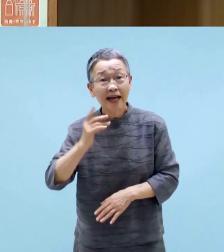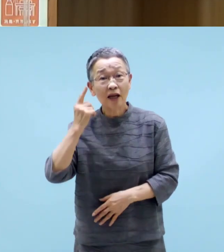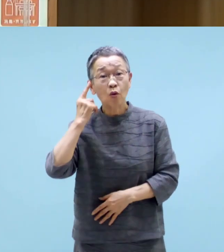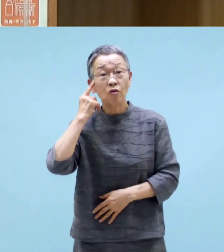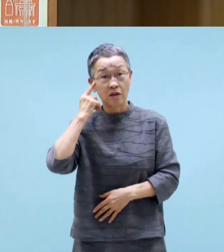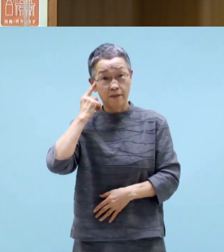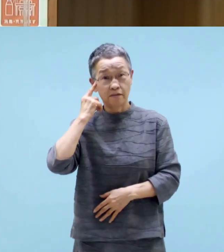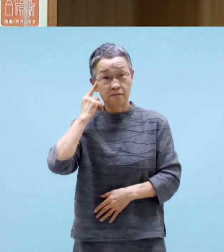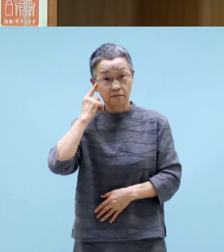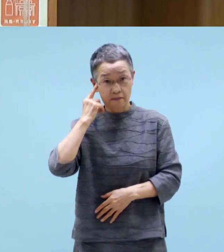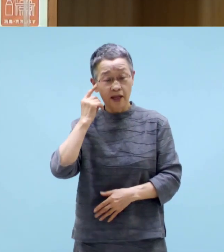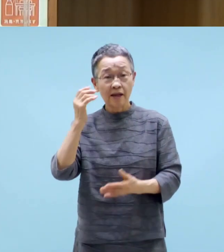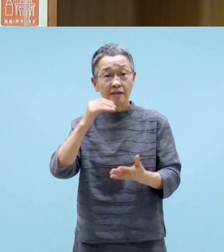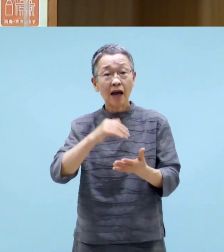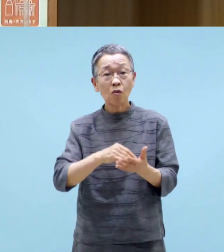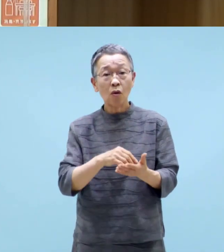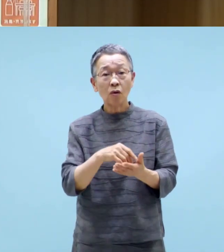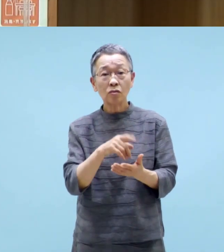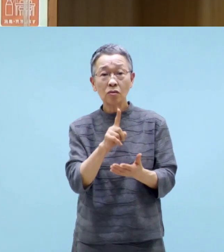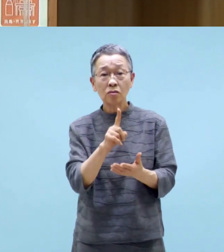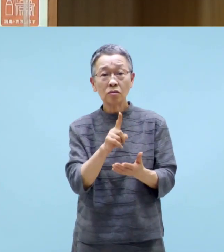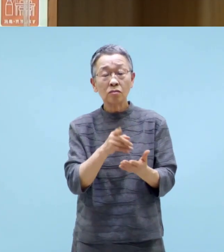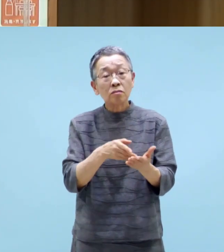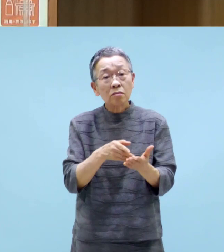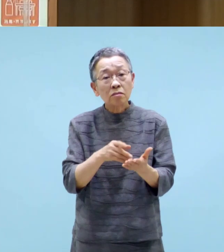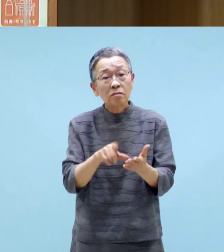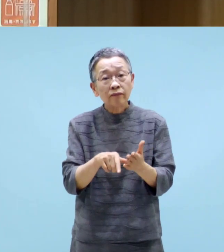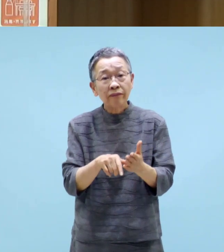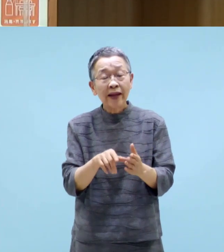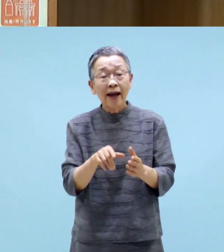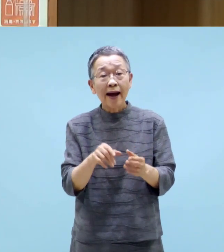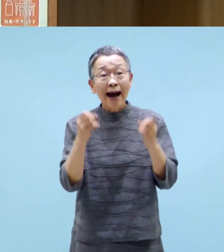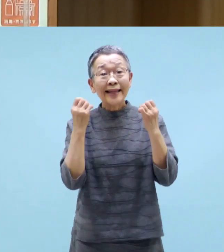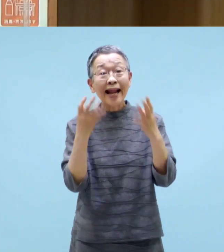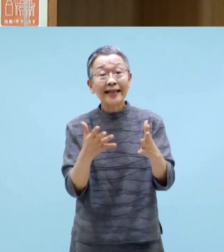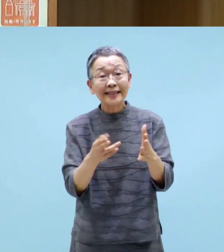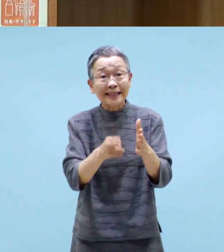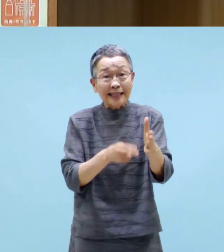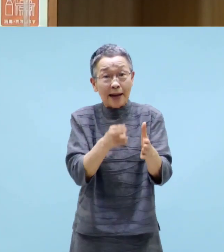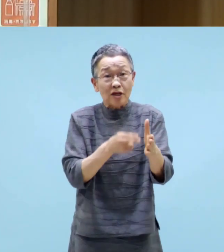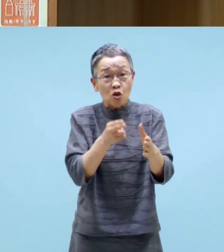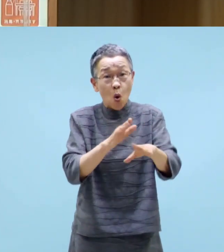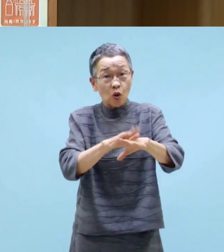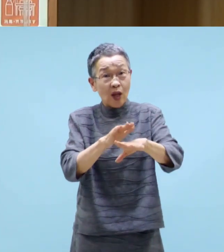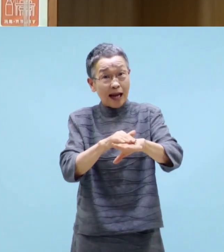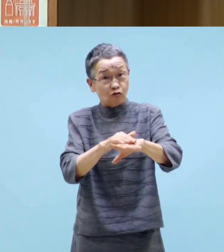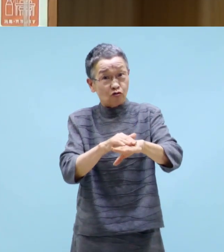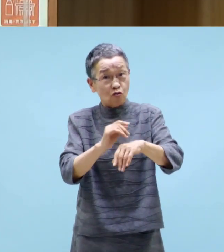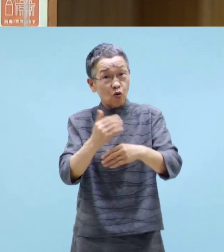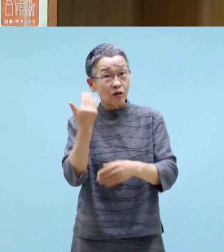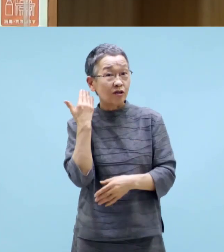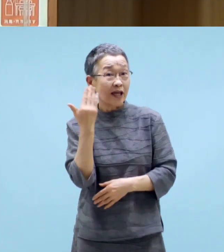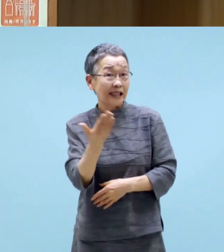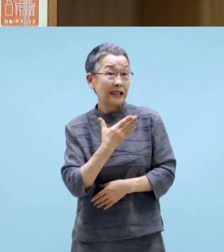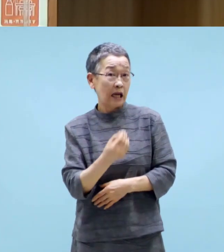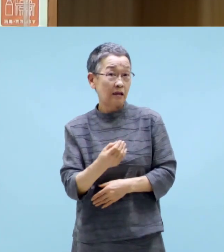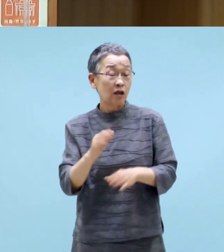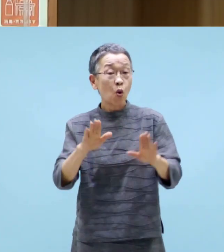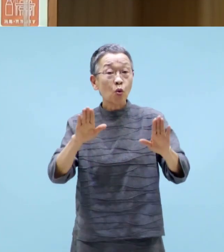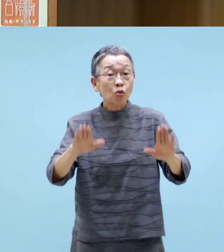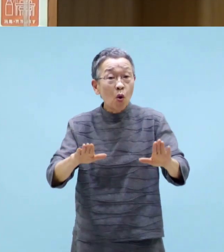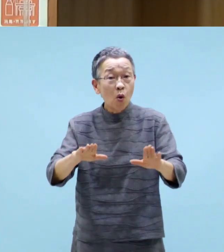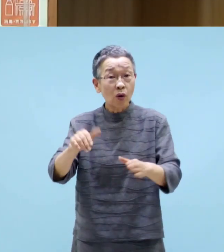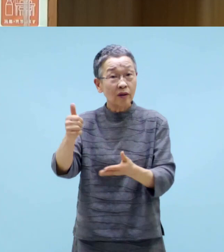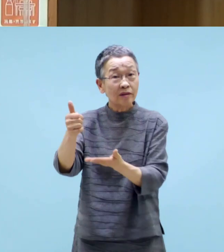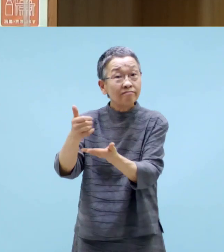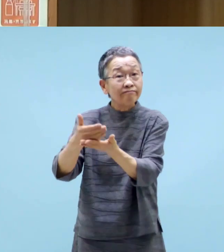、最後の次話題変わりまして、新しい旅のスタイルについてお伺いをしたいんですが、まあ、今日知事予断を